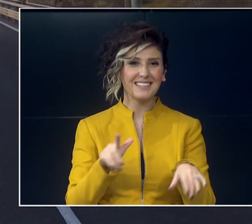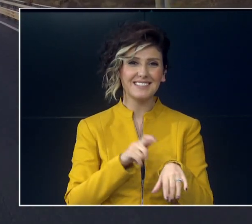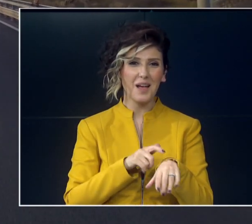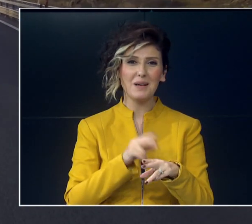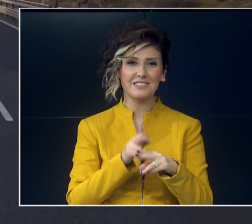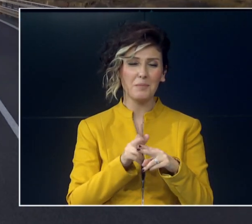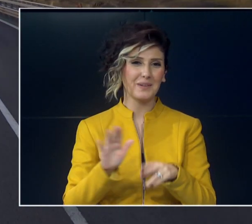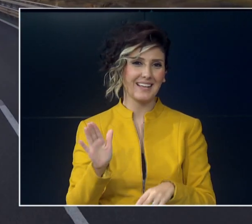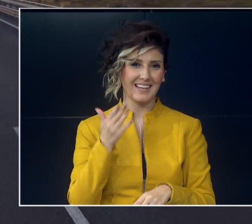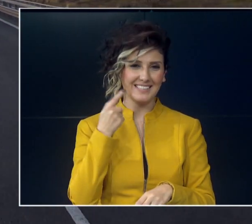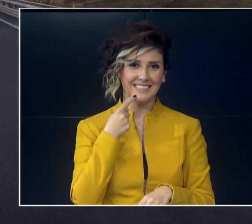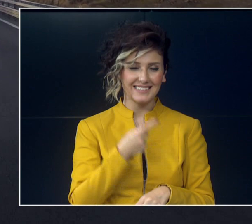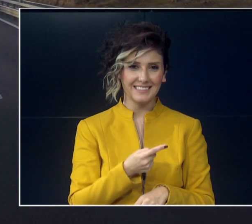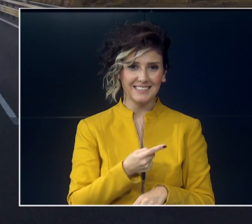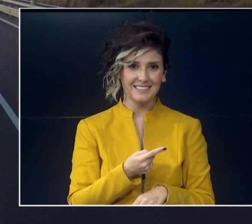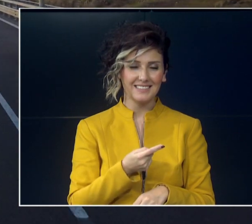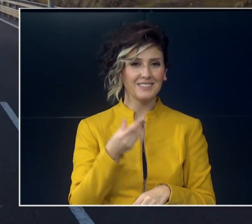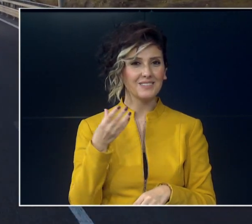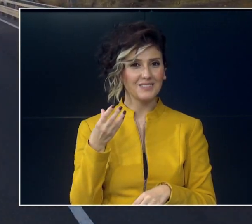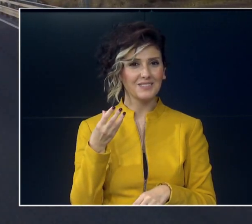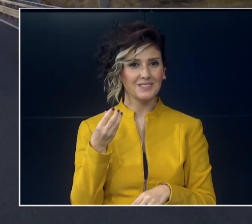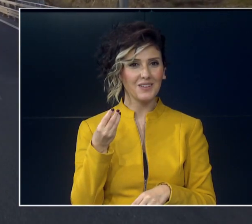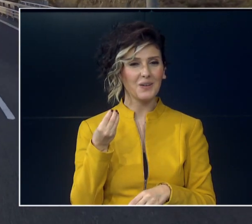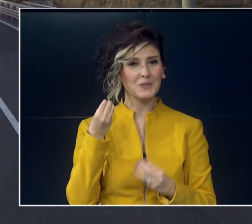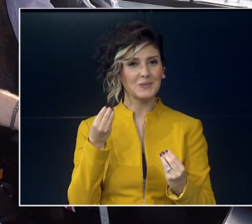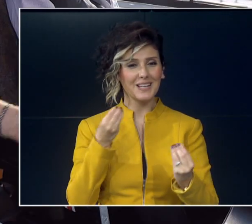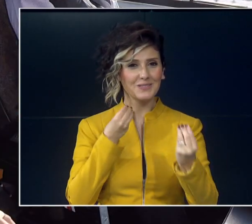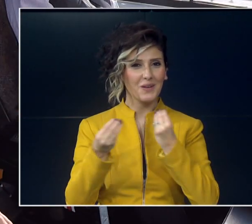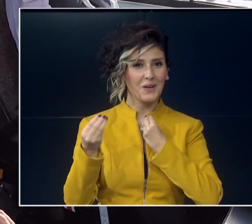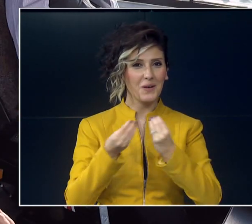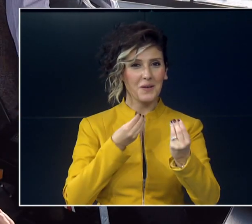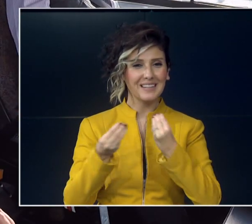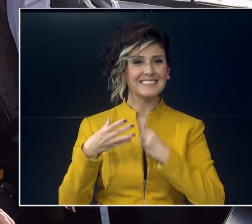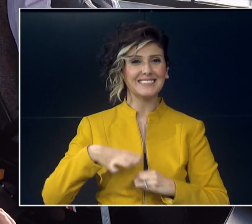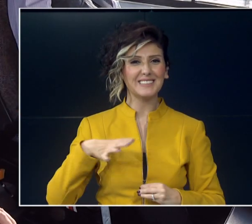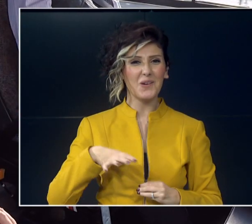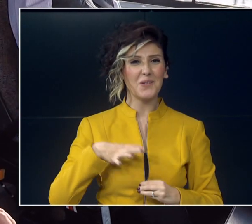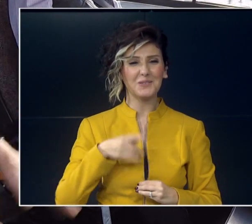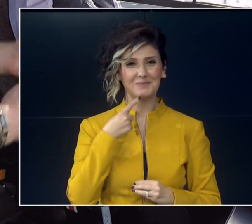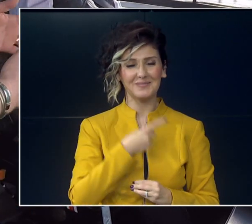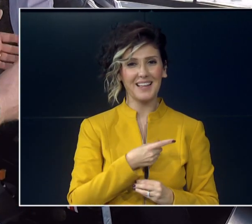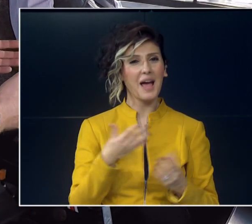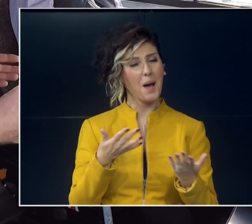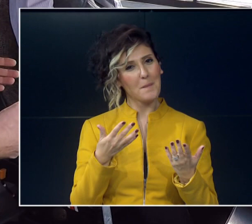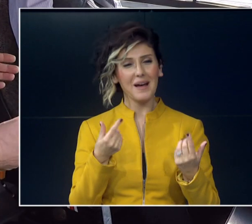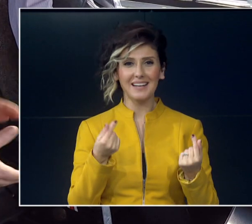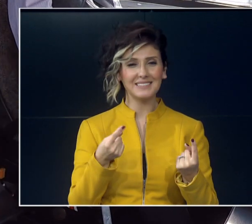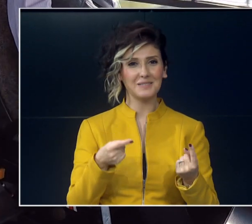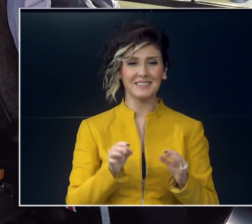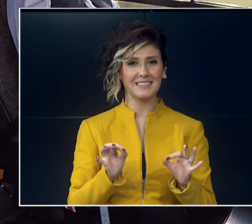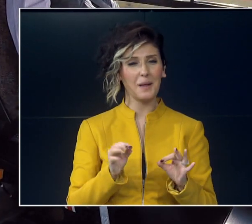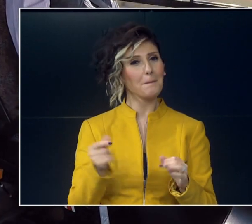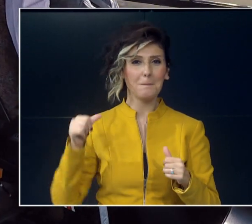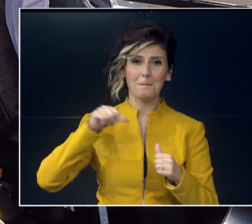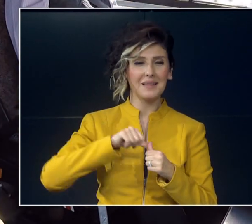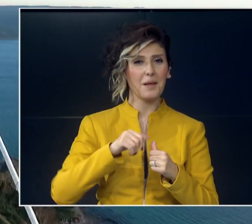çabuk geçti. Ben çok daha böyle sohbet etmek istiyorum. Ama en azından İnşallah bu var. İnşallah başka